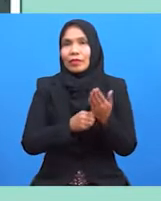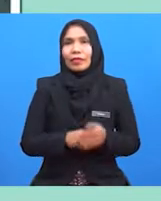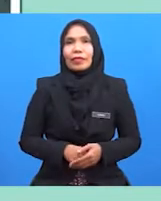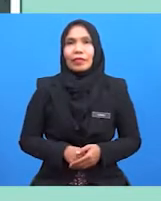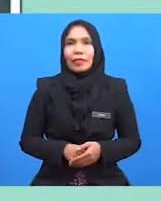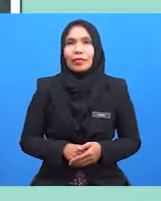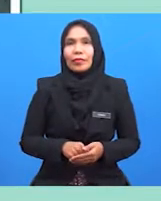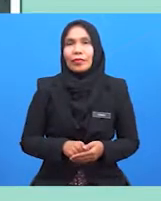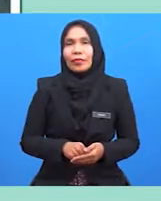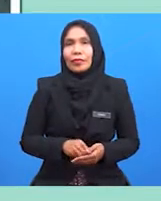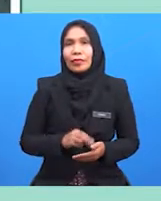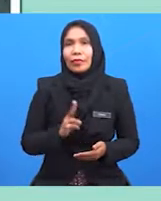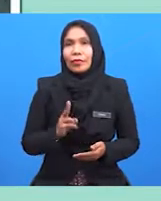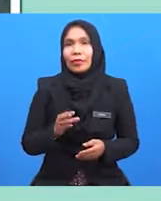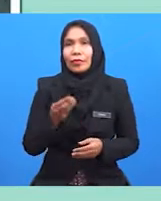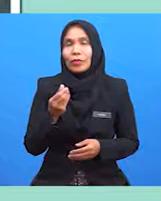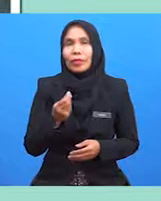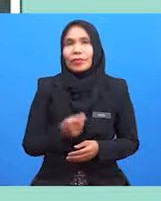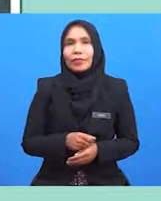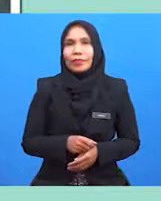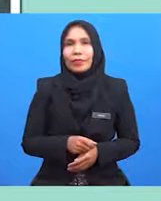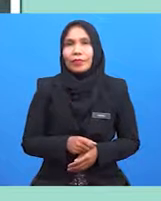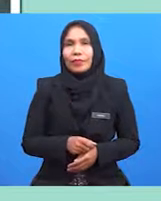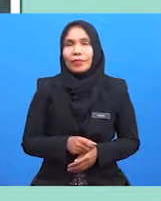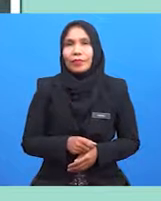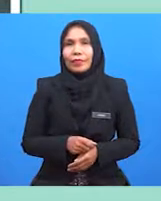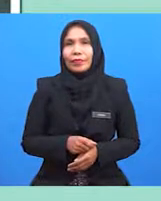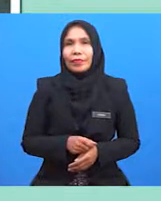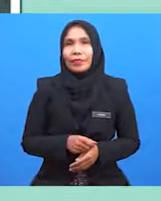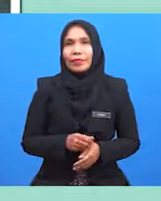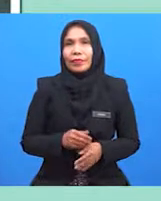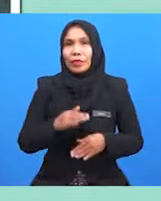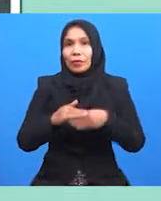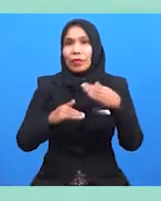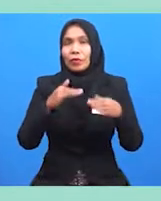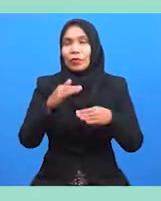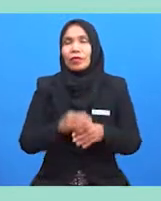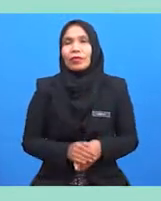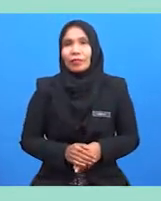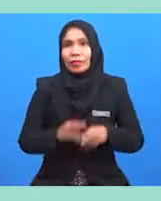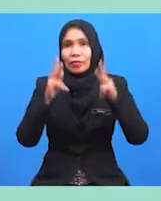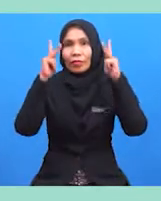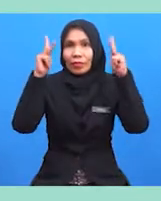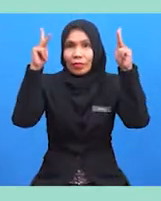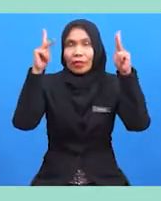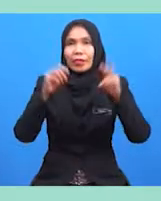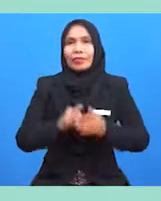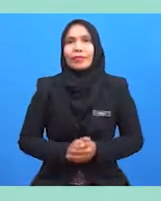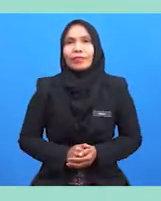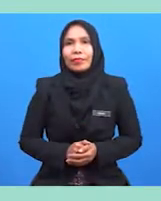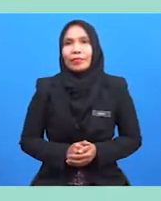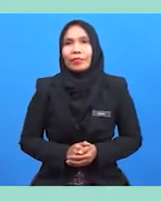Gambar pertama menunjukkan bangunan Sasana Kijang, Bank Negara Malaysia. Gambar kedua pula